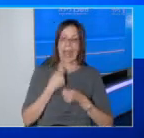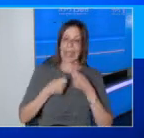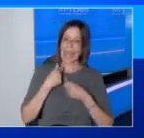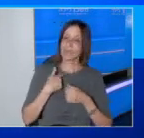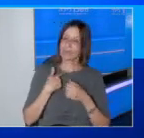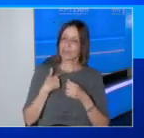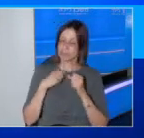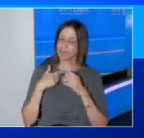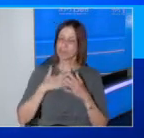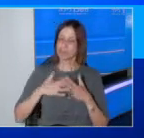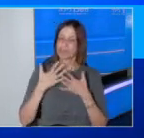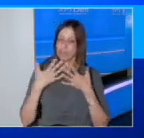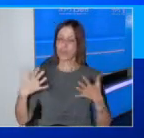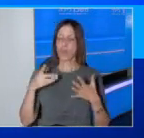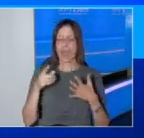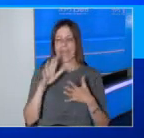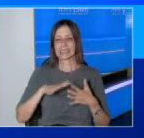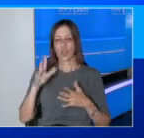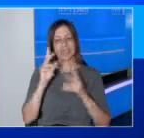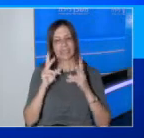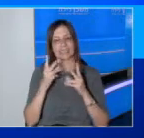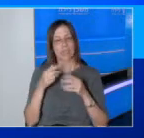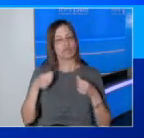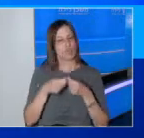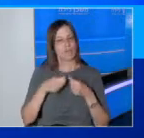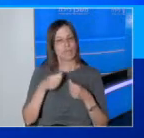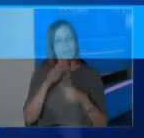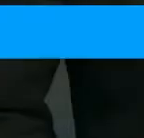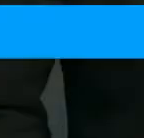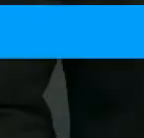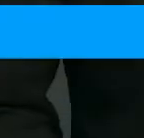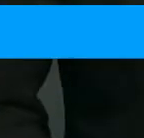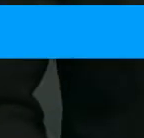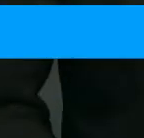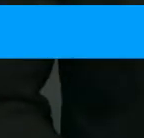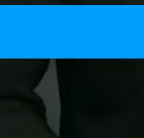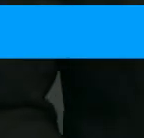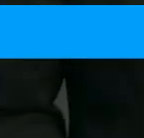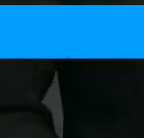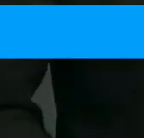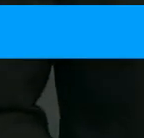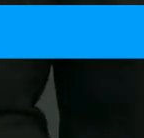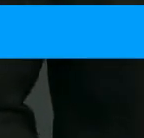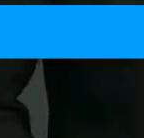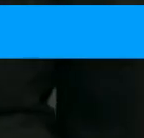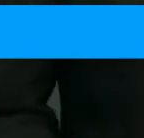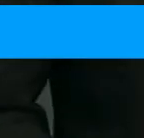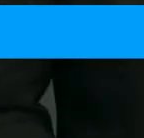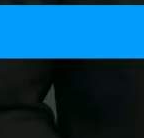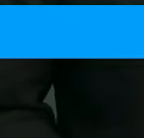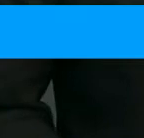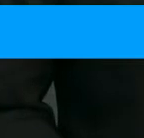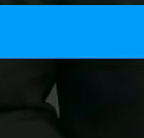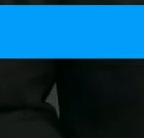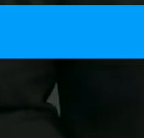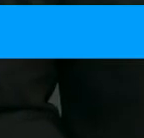בעד פיתוח אזורי תעשייה המשותפים ביהודה ושומרון. יניר קוזין כתבנו, שלום. שלום